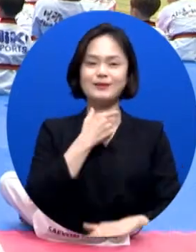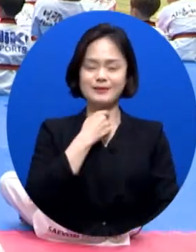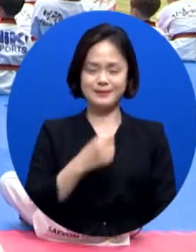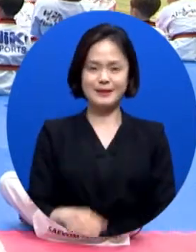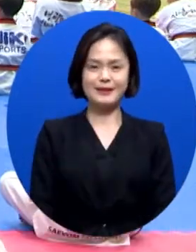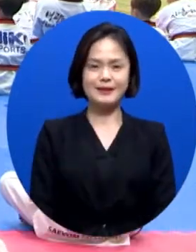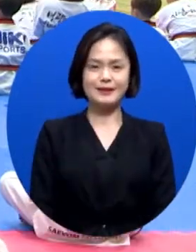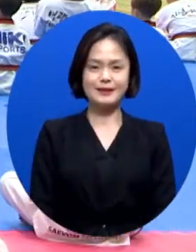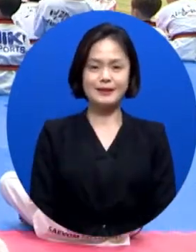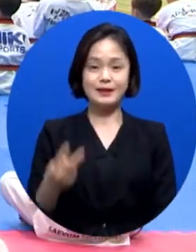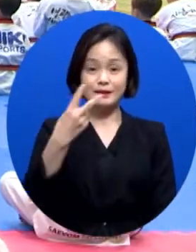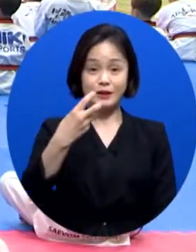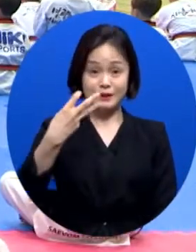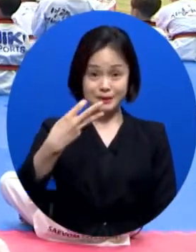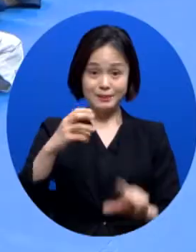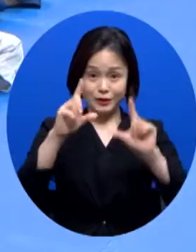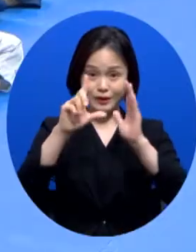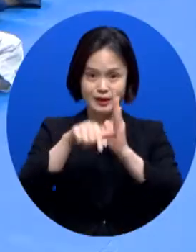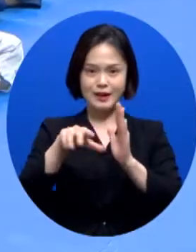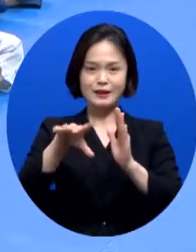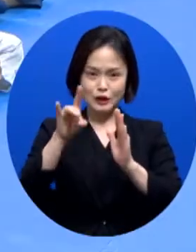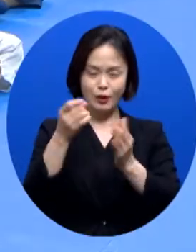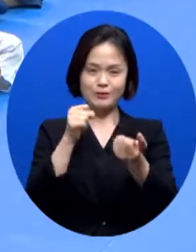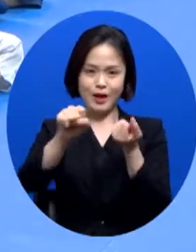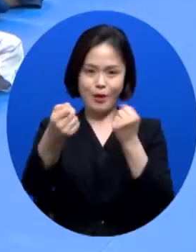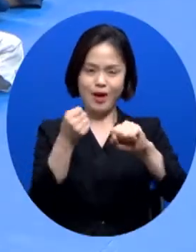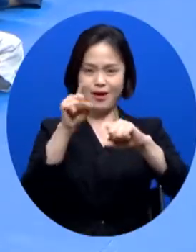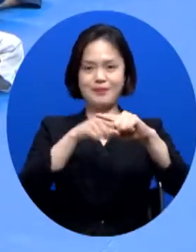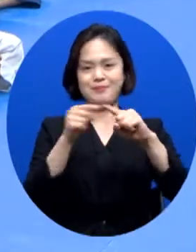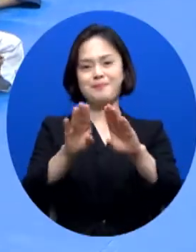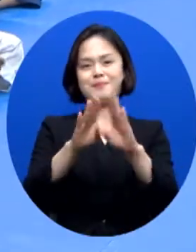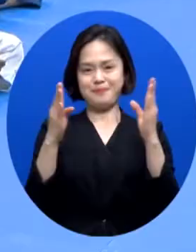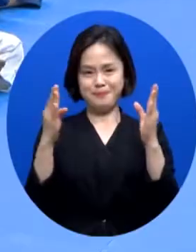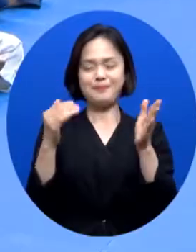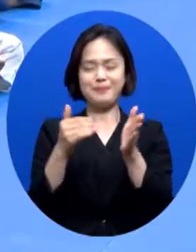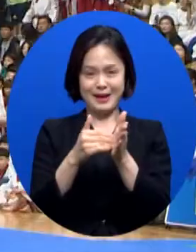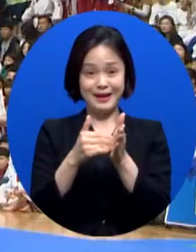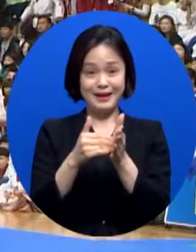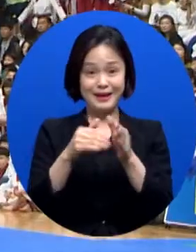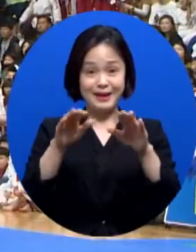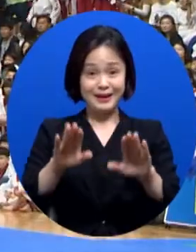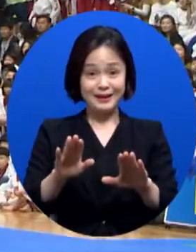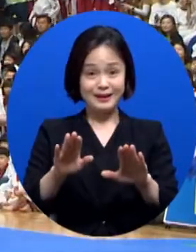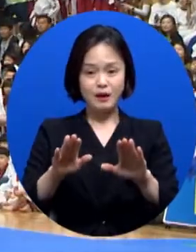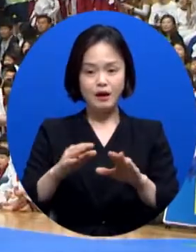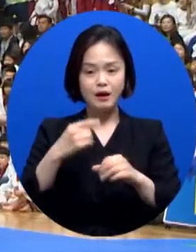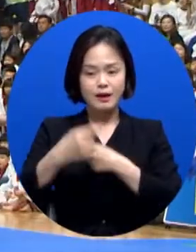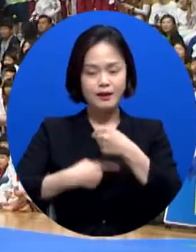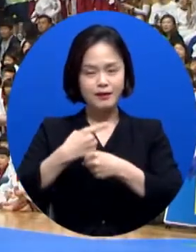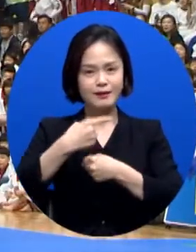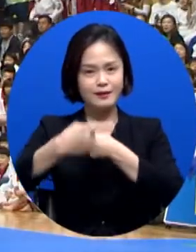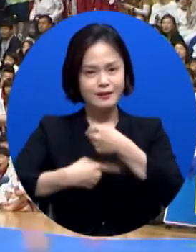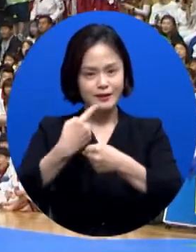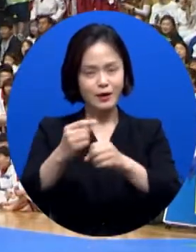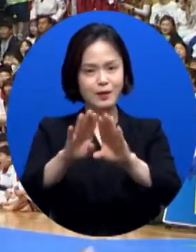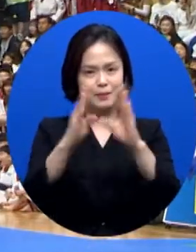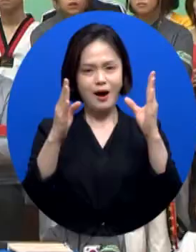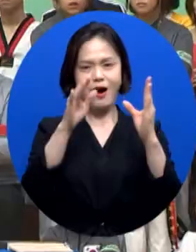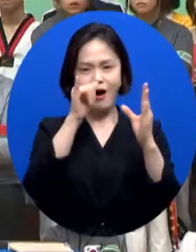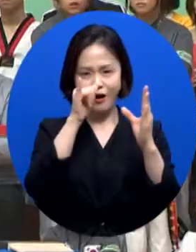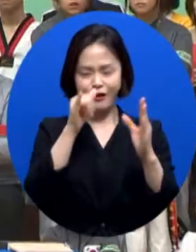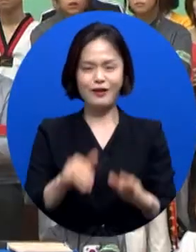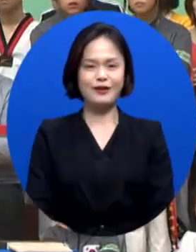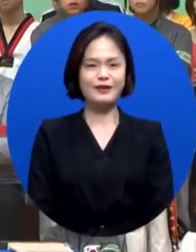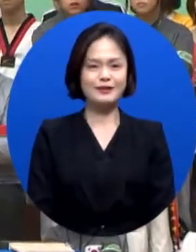한편 2013년 처음 개최된 백석대학교 총장배 전국 태권도 대회는 매년 성장을 거듭해 중부권 최대